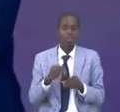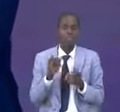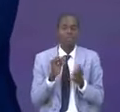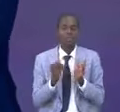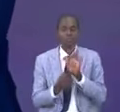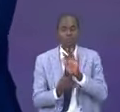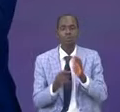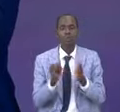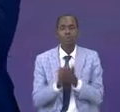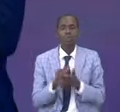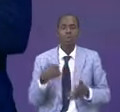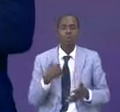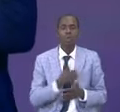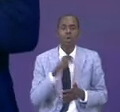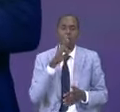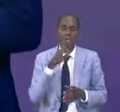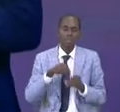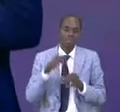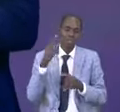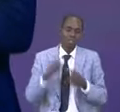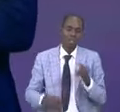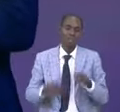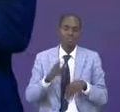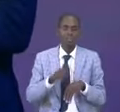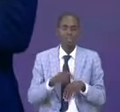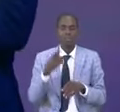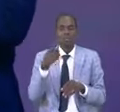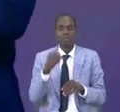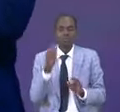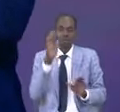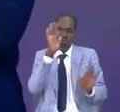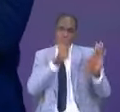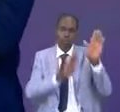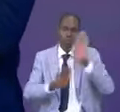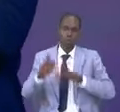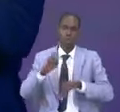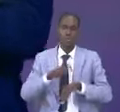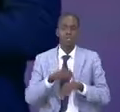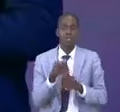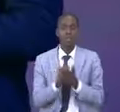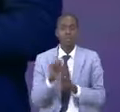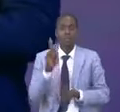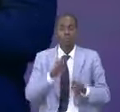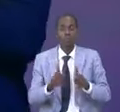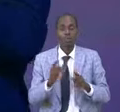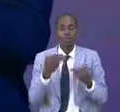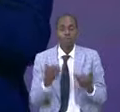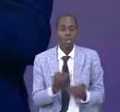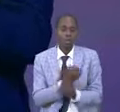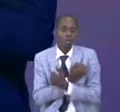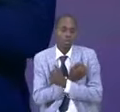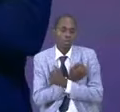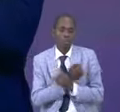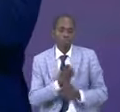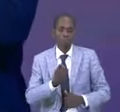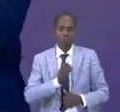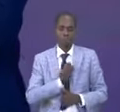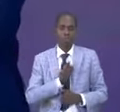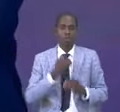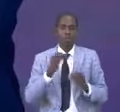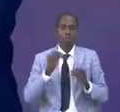dans des temps de troubles d'états difficiles les gens sont égocentrique les gens sont